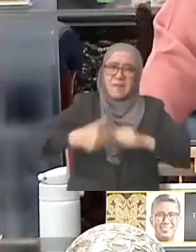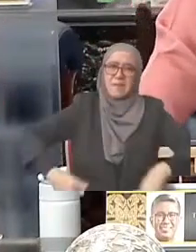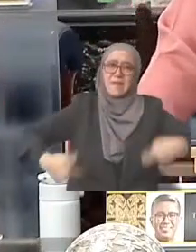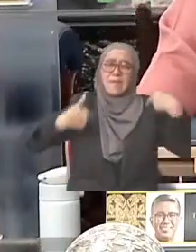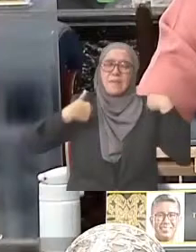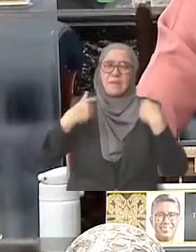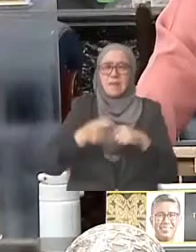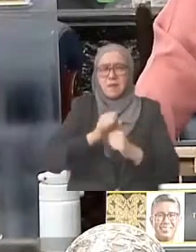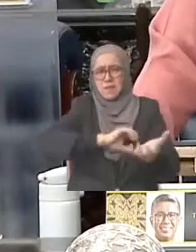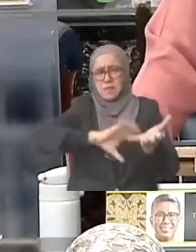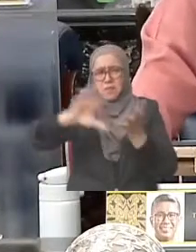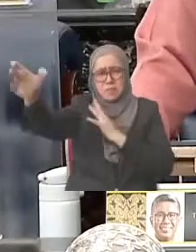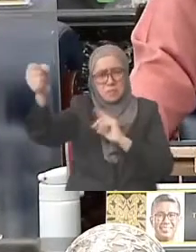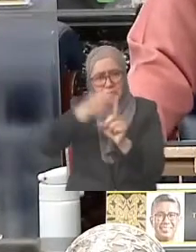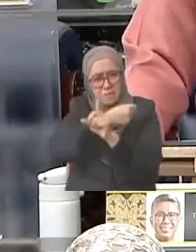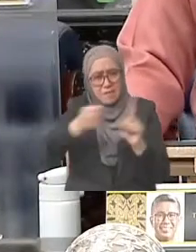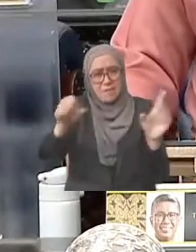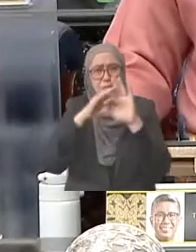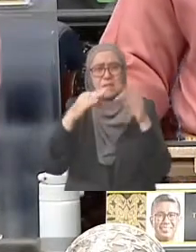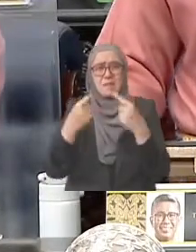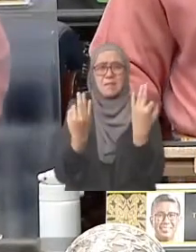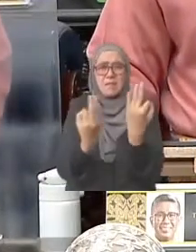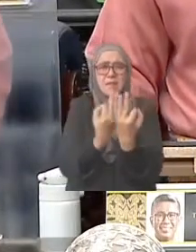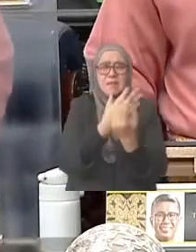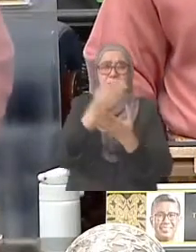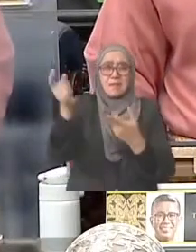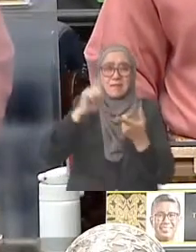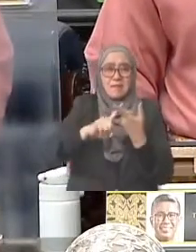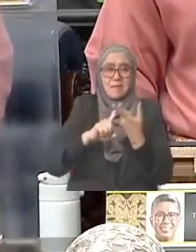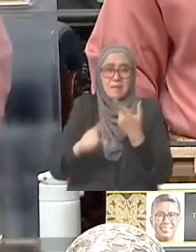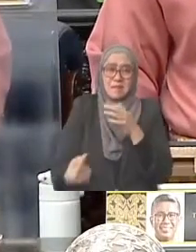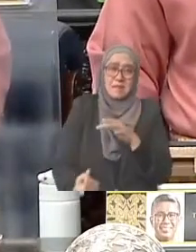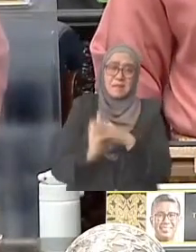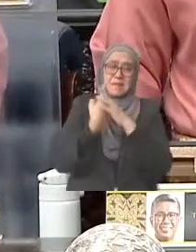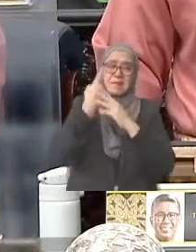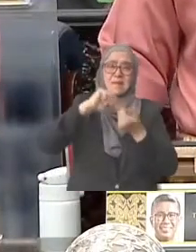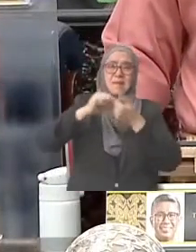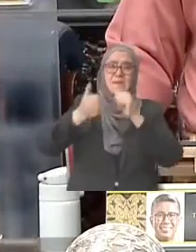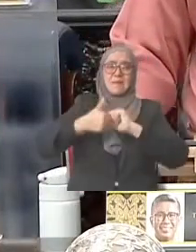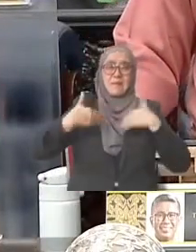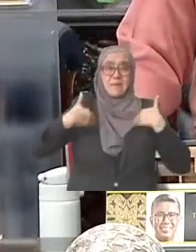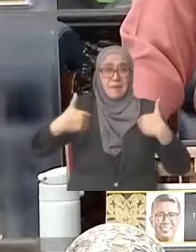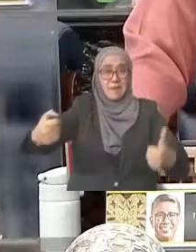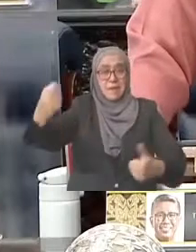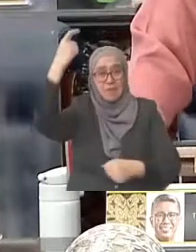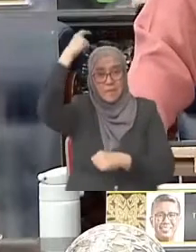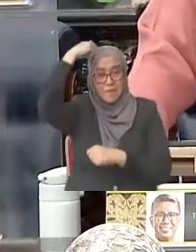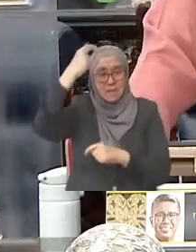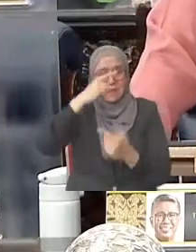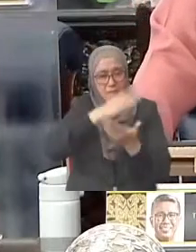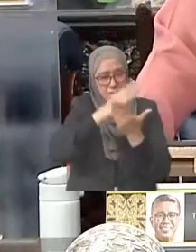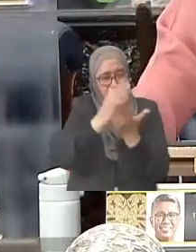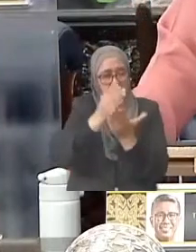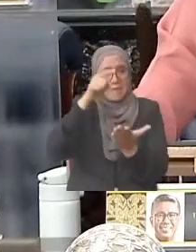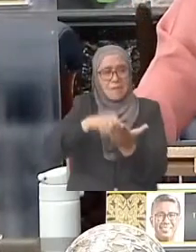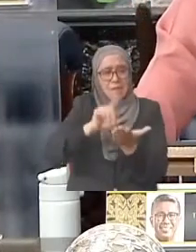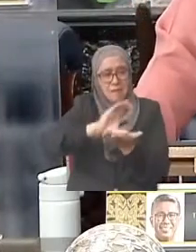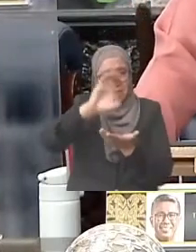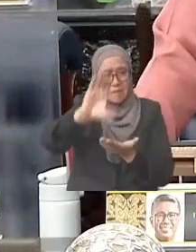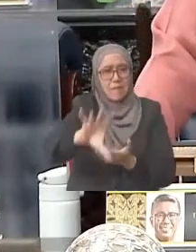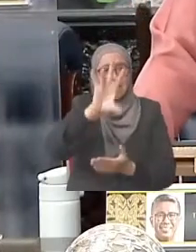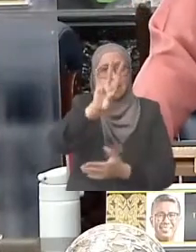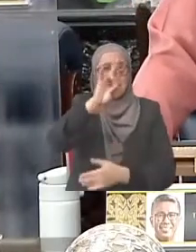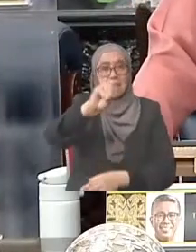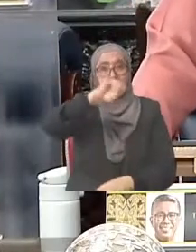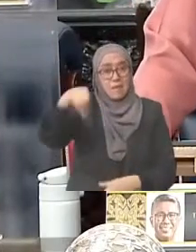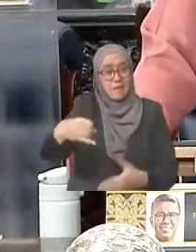sehingga menjadi Puncak kepada isu kesehatan mental make baca ini mempertunjukkan 70juta lengket